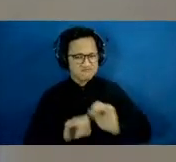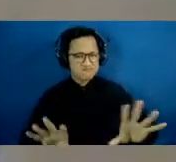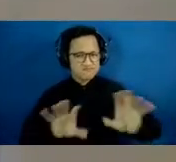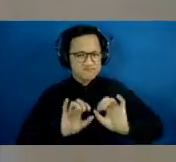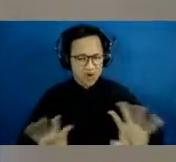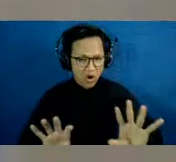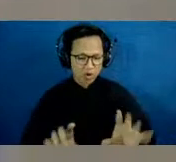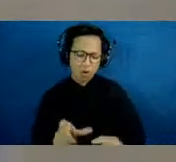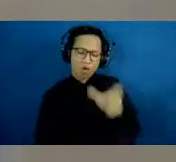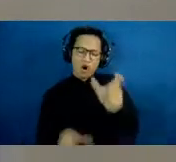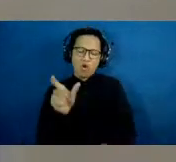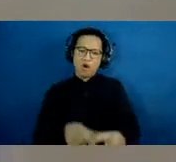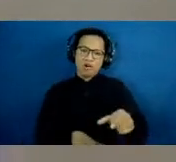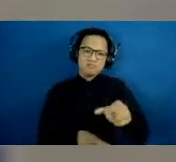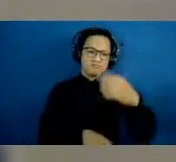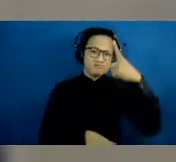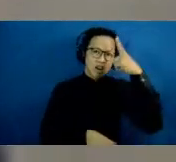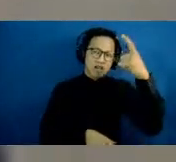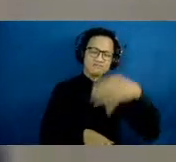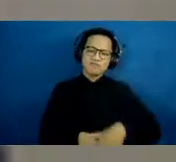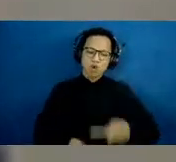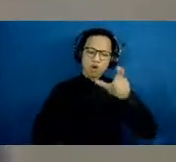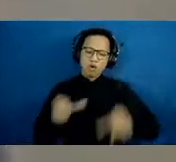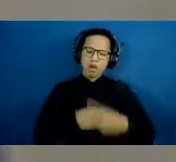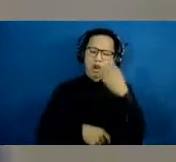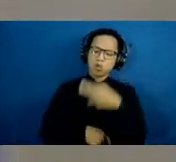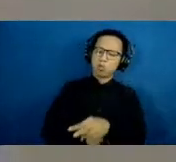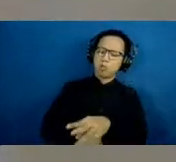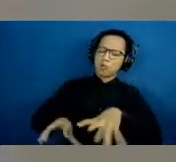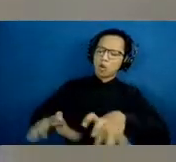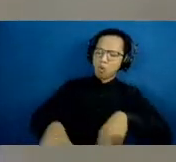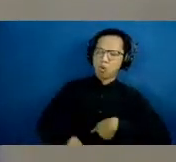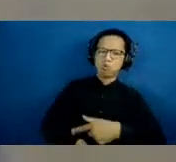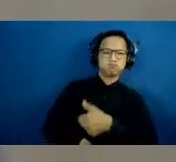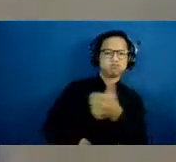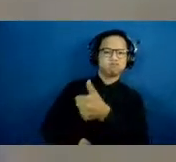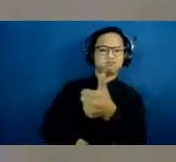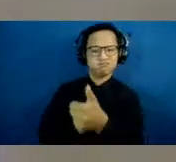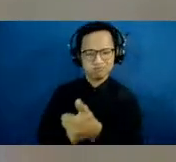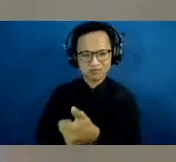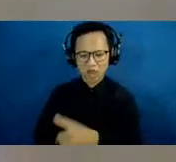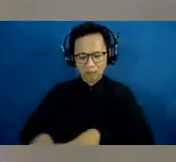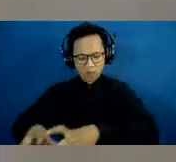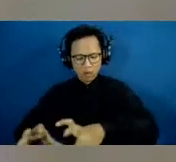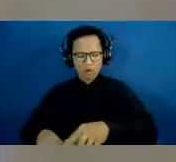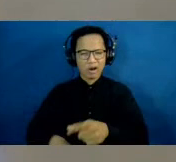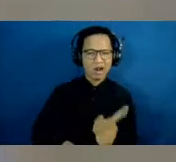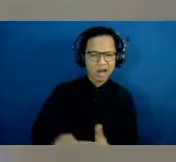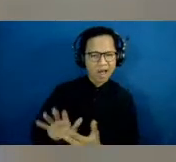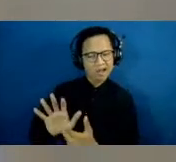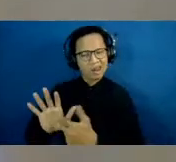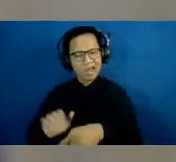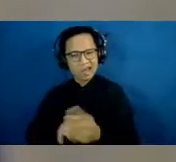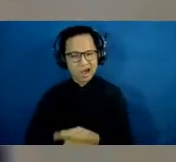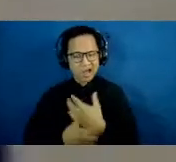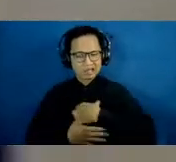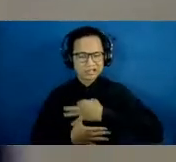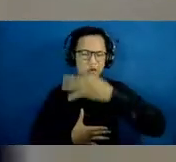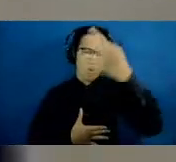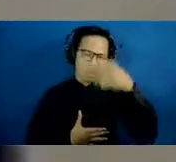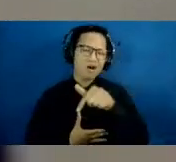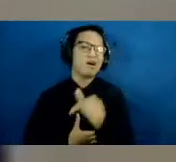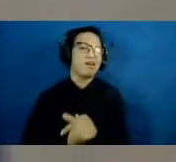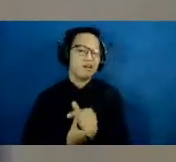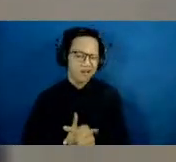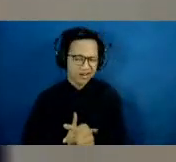tuh lebih kenal sama produk kita. Nah, kalau produk kita tuh punya soul, punya jiwa gitu ya, baik dari sisi marketing maupun dari